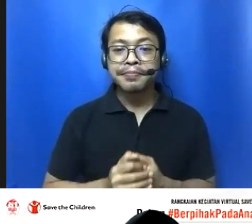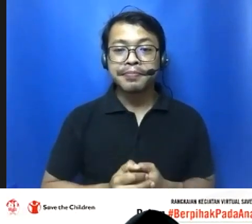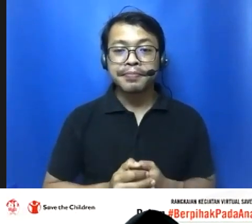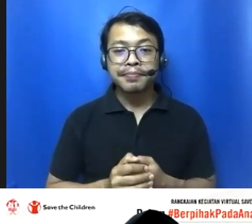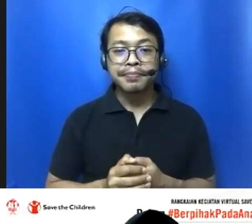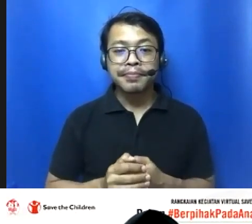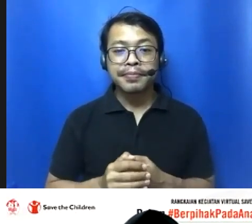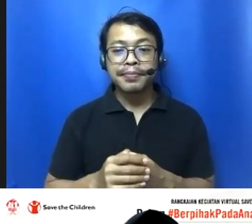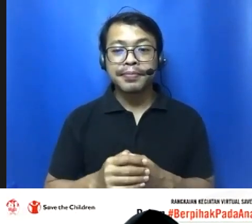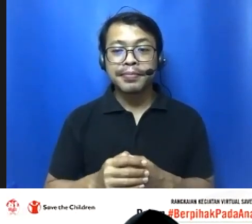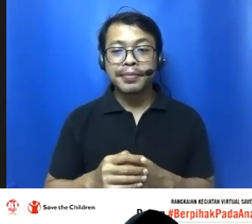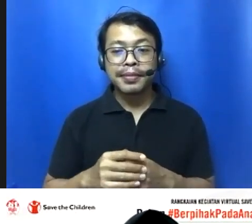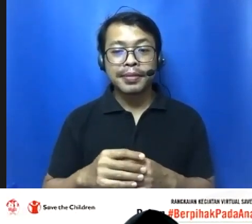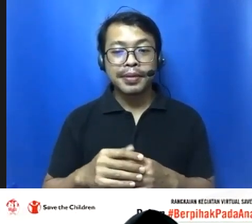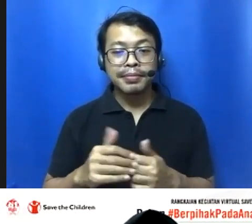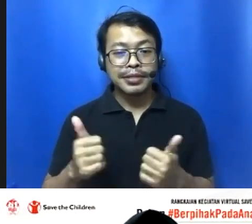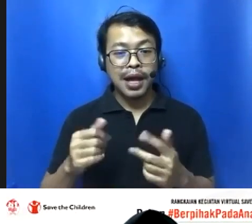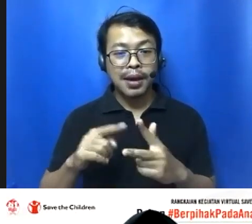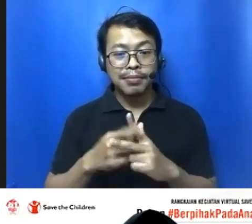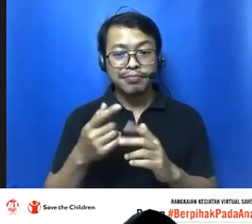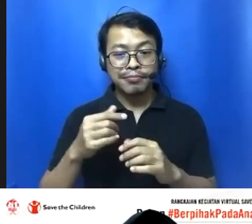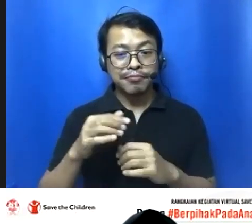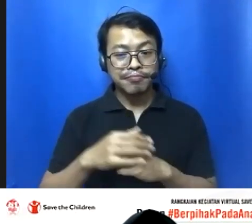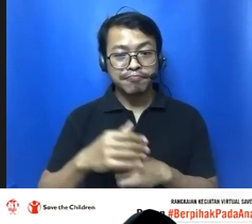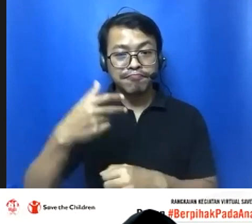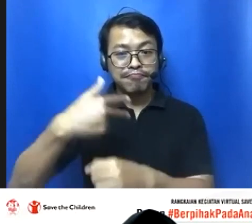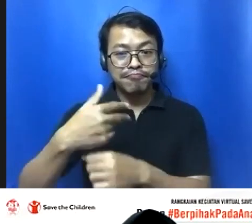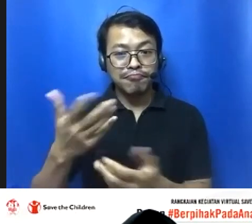Sudah boleh saya mulai?